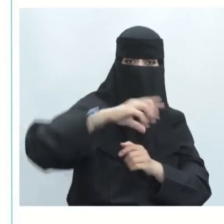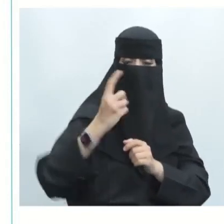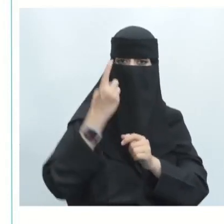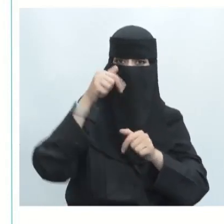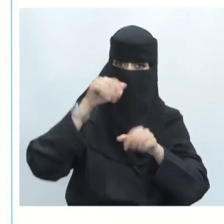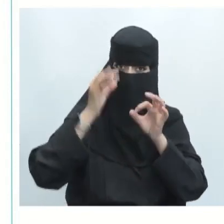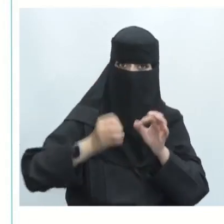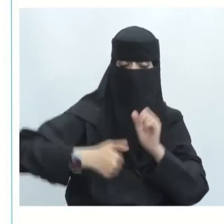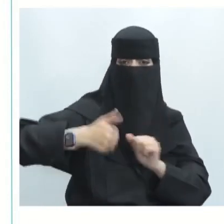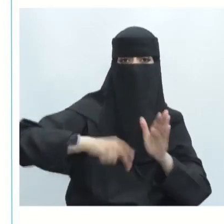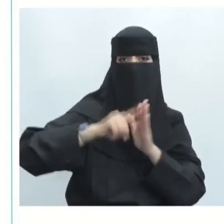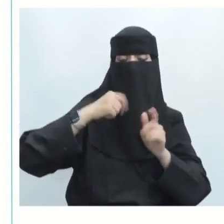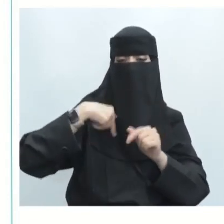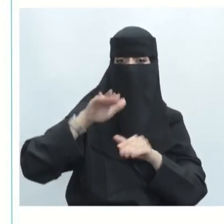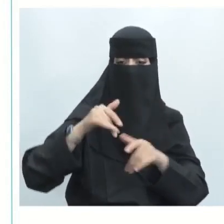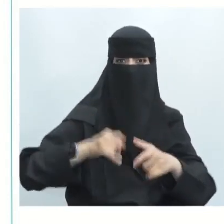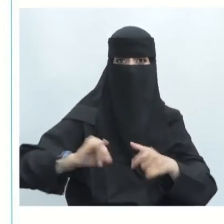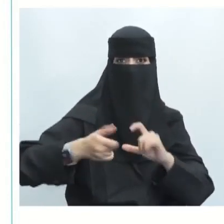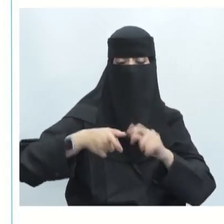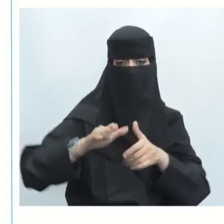بالتاكيد تحقيق لاهداف